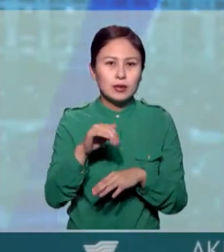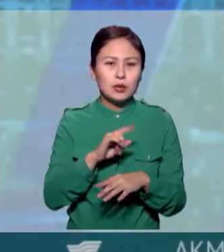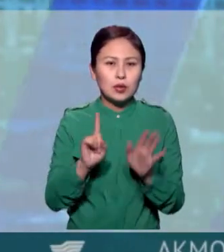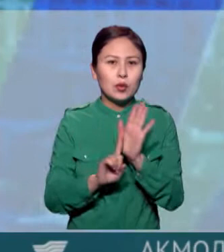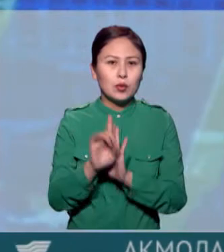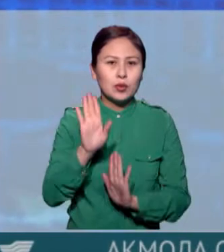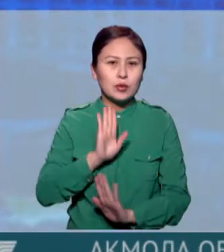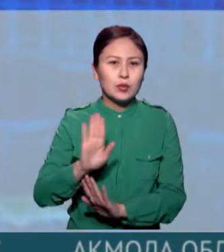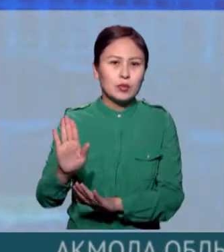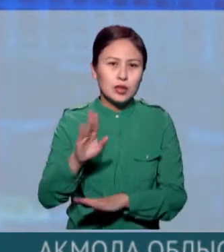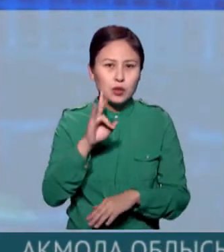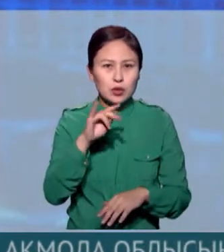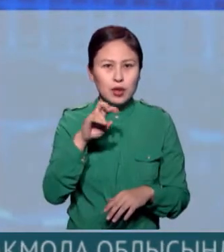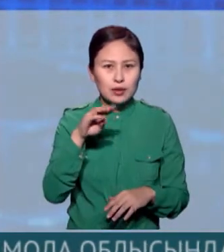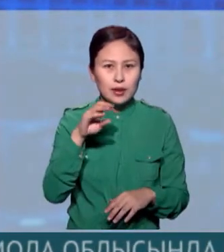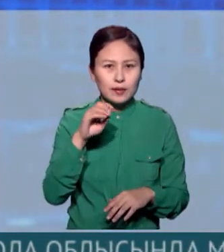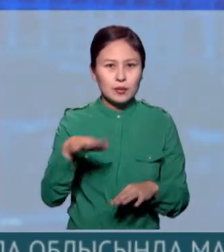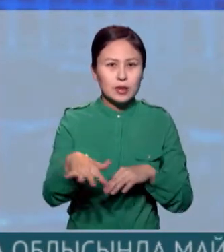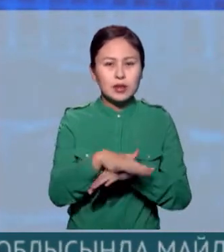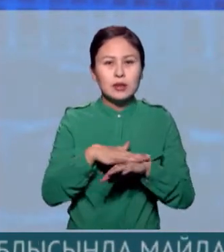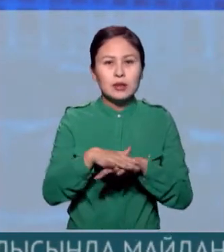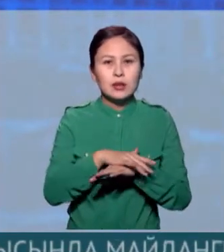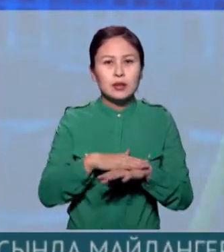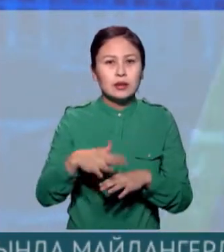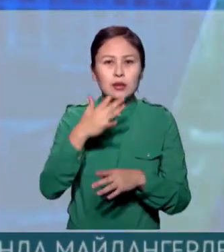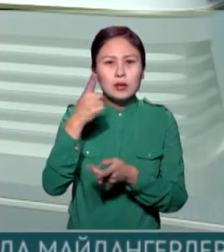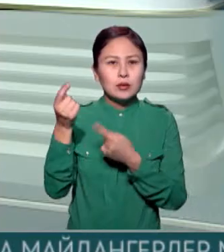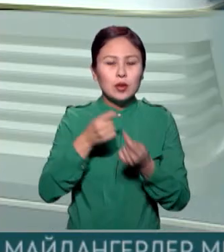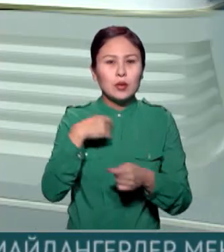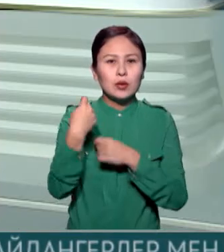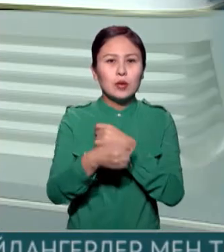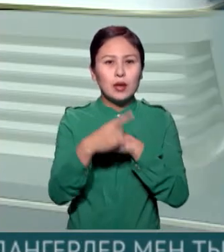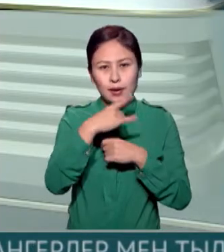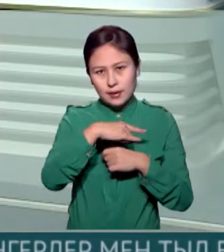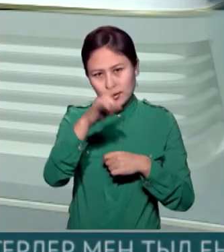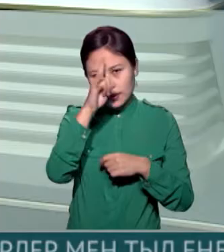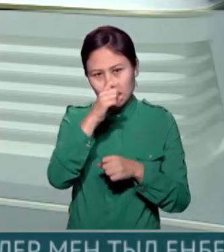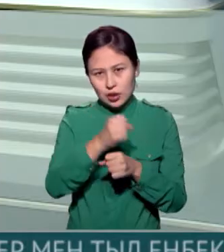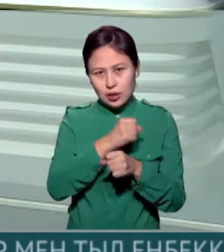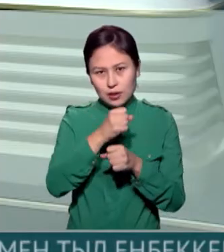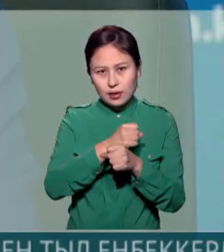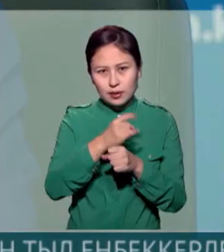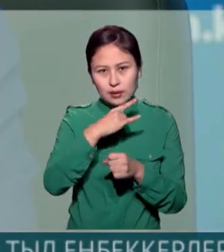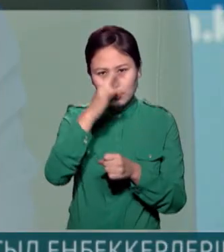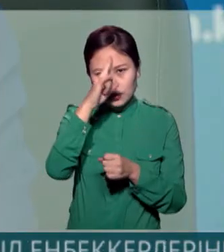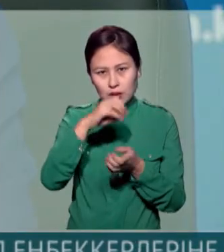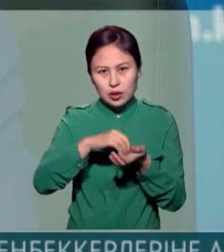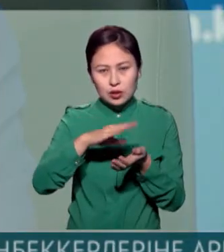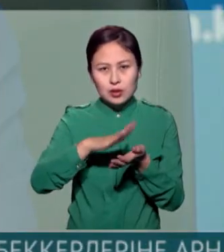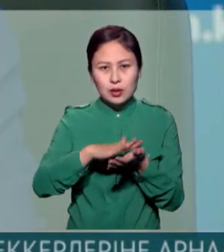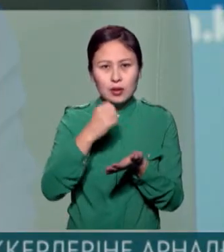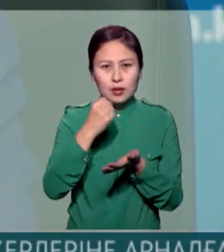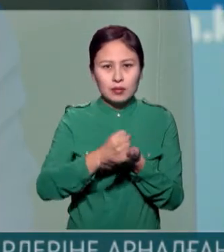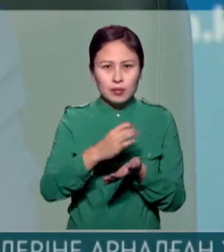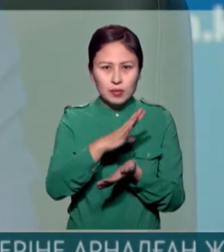палатасының басқарма төрағасының орынбасары Нұржан Алтаев елімізде сырттан әкелінген кейбір тауарларға Қазақстанда жасалған деген таңба